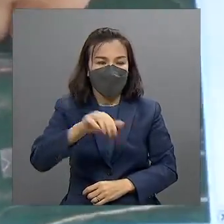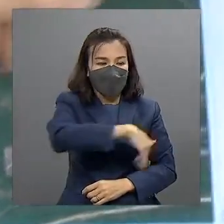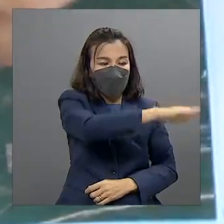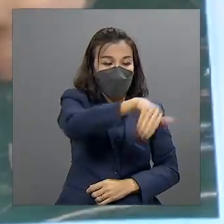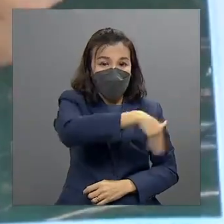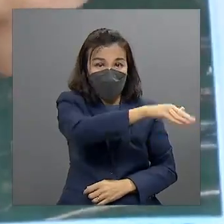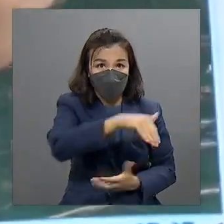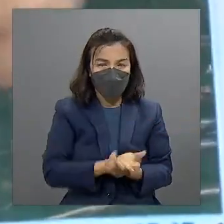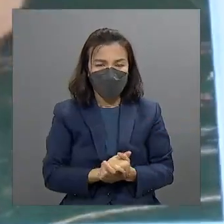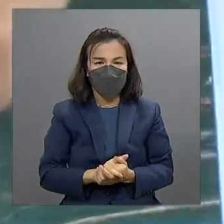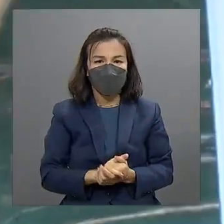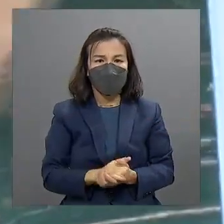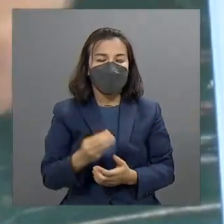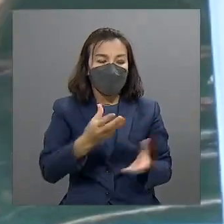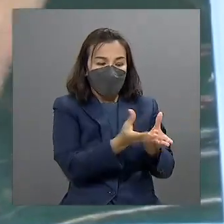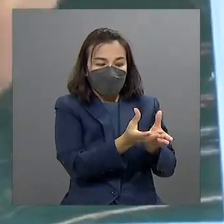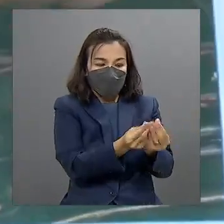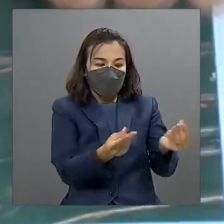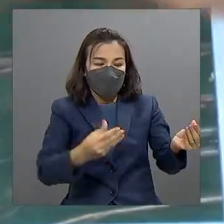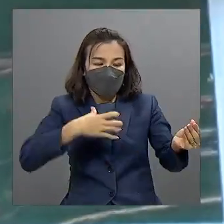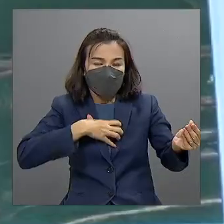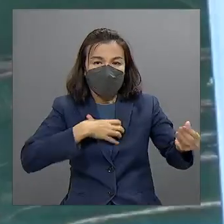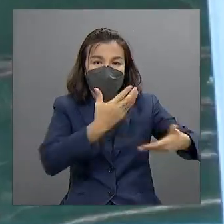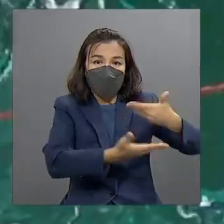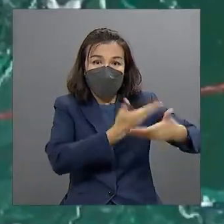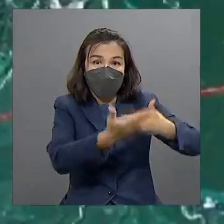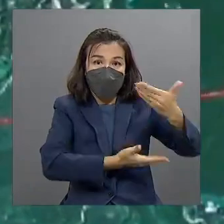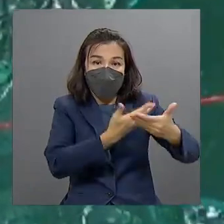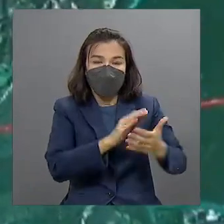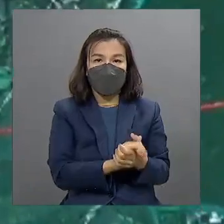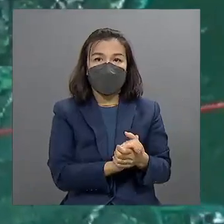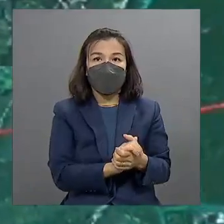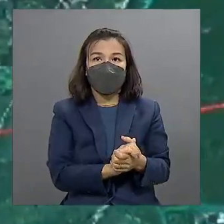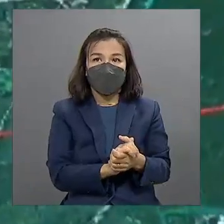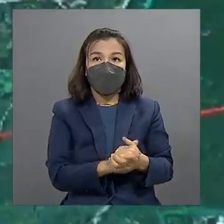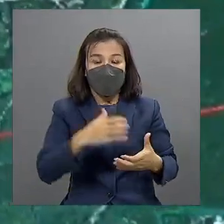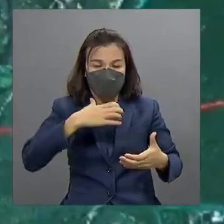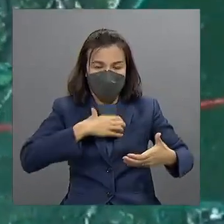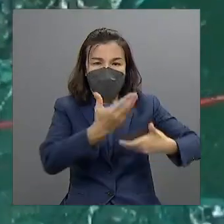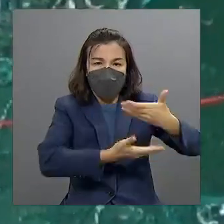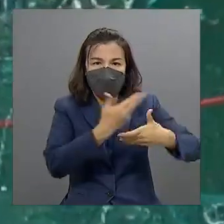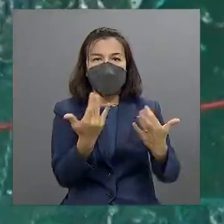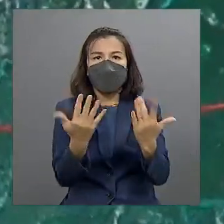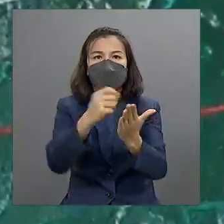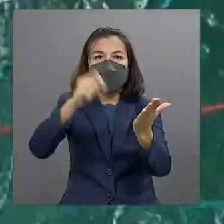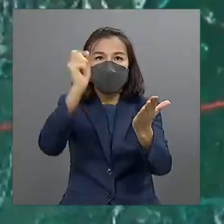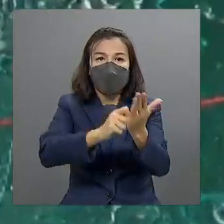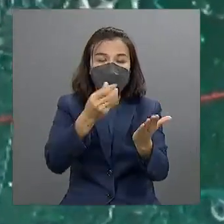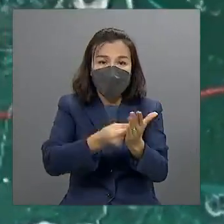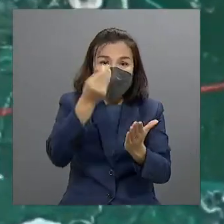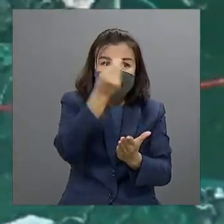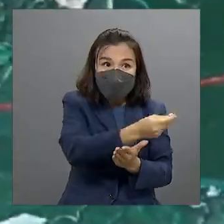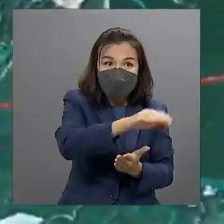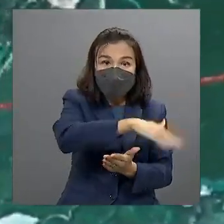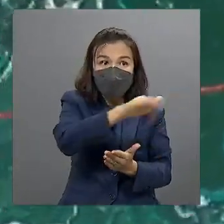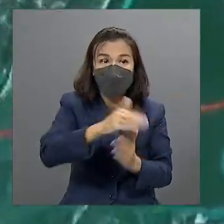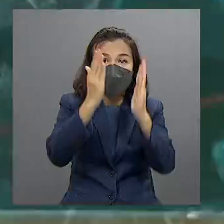อนการเสรอื้อที่ดจากท verderมารออนุมัตให้ซ้อทดิอยู่ 3 ราย riskแล